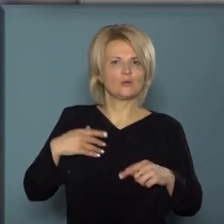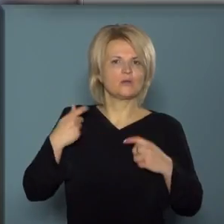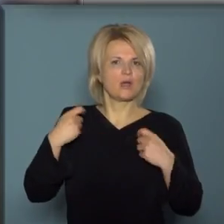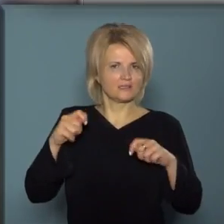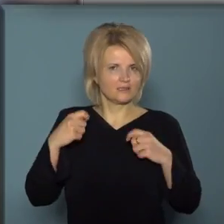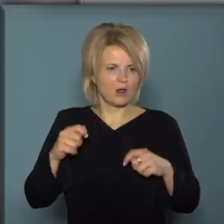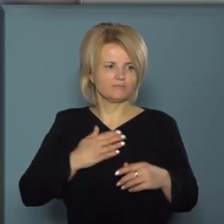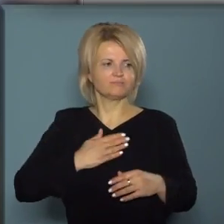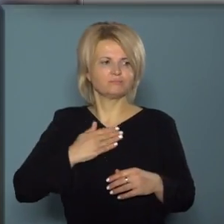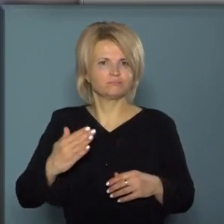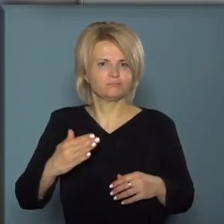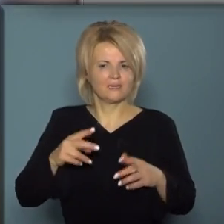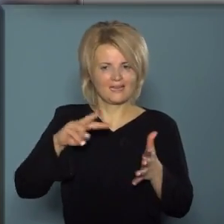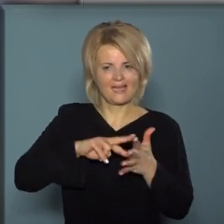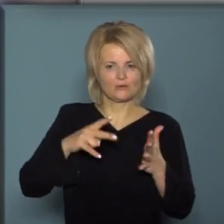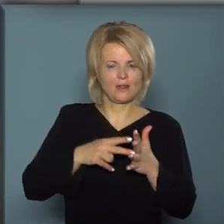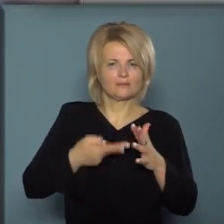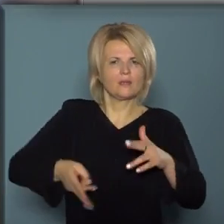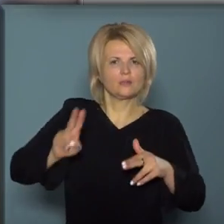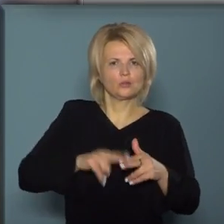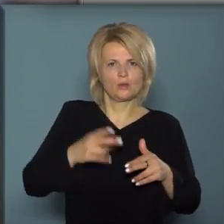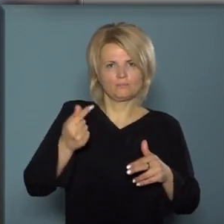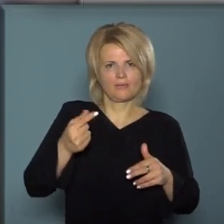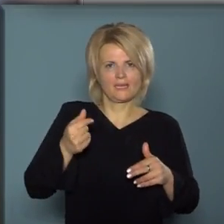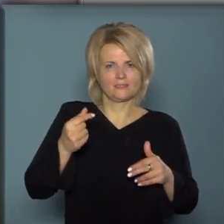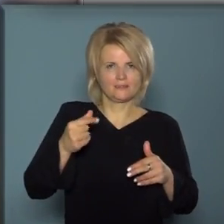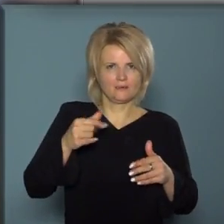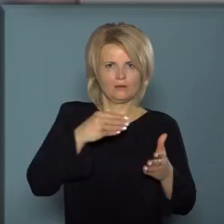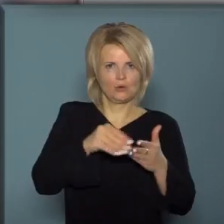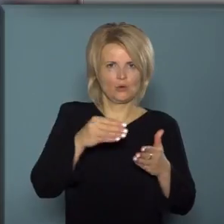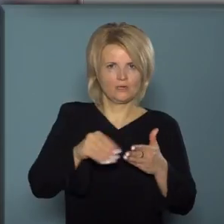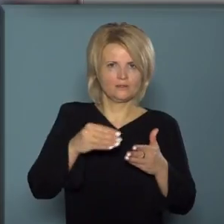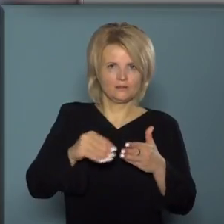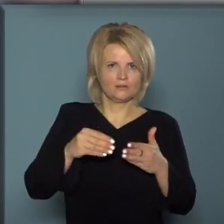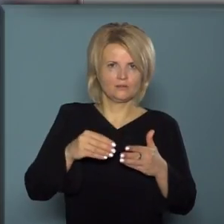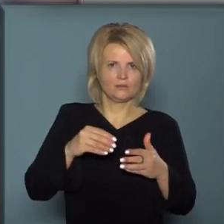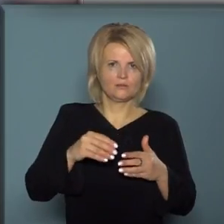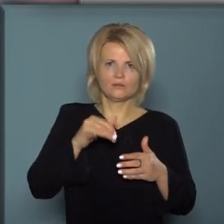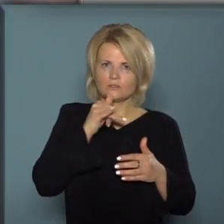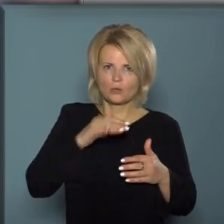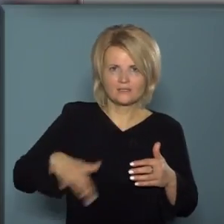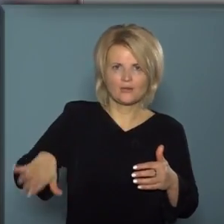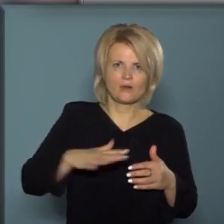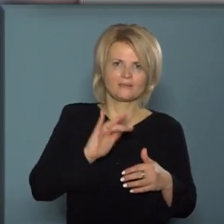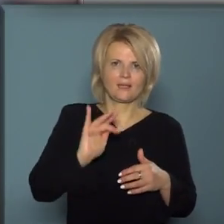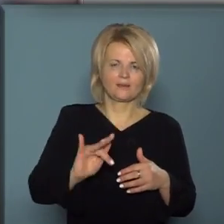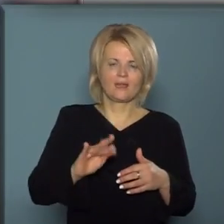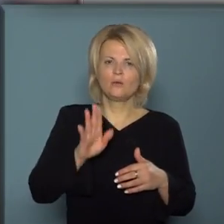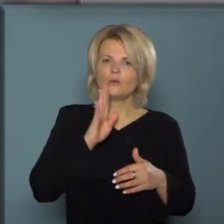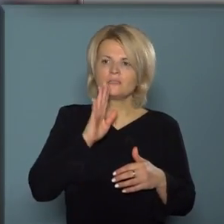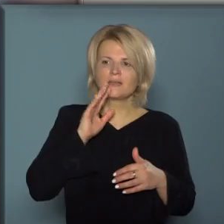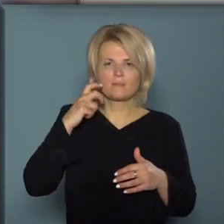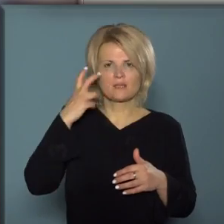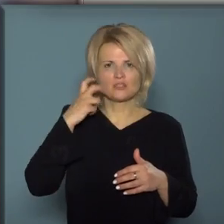sokkal nagyobb összegeket használnak fel erre, de úgy gondolom, hogy őszre itt